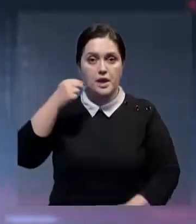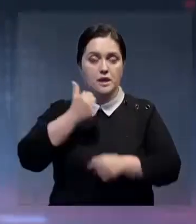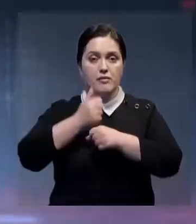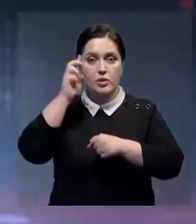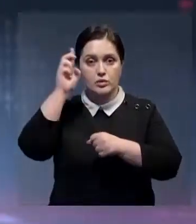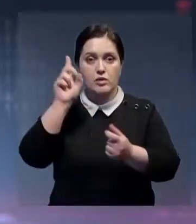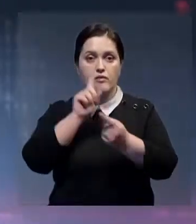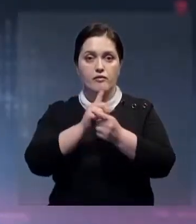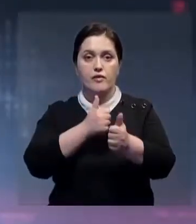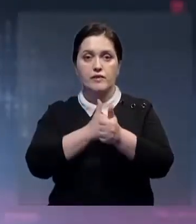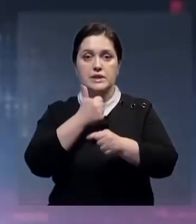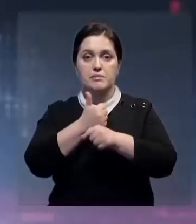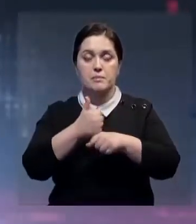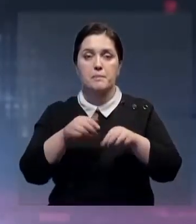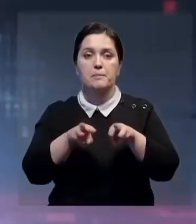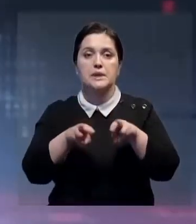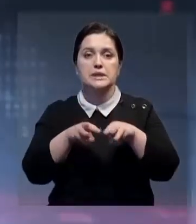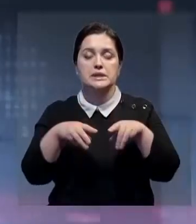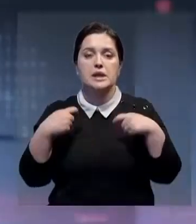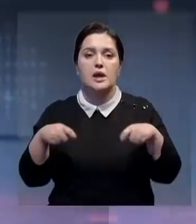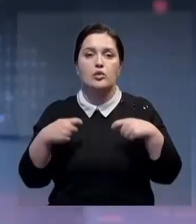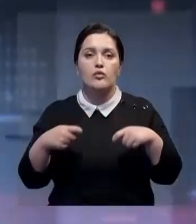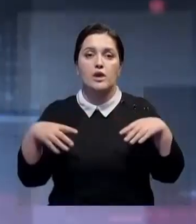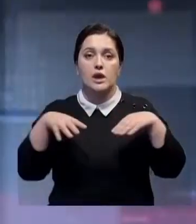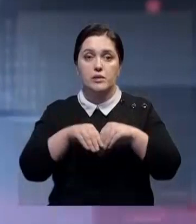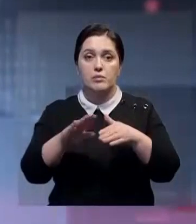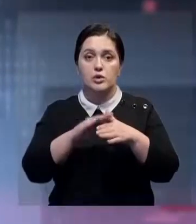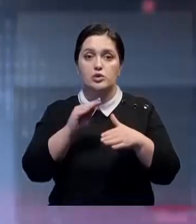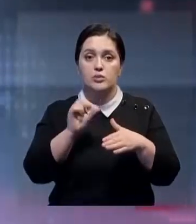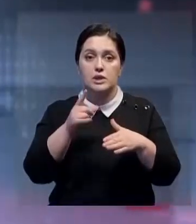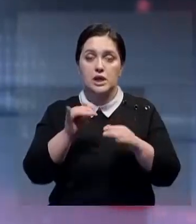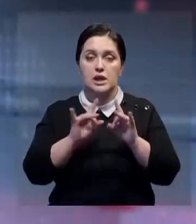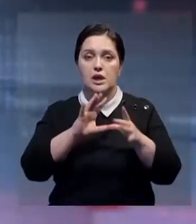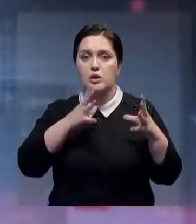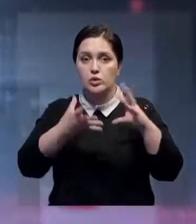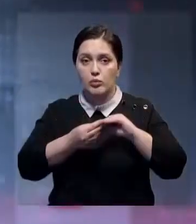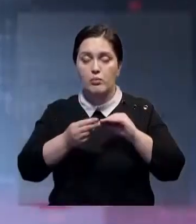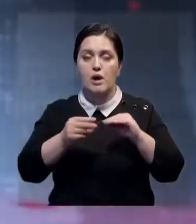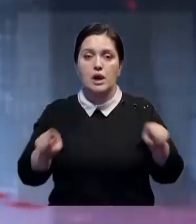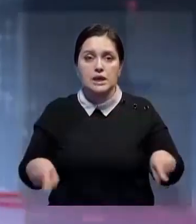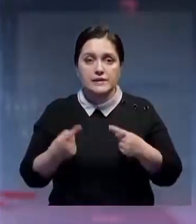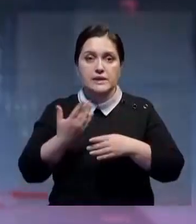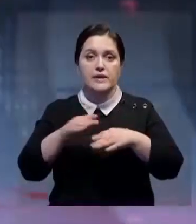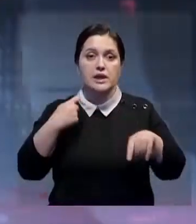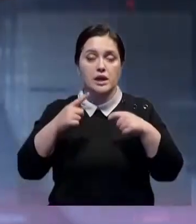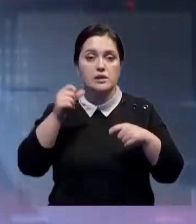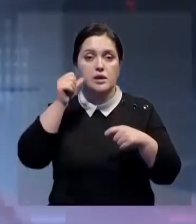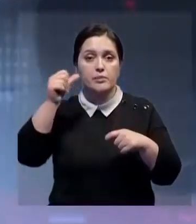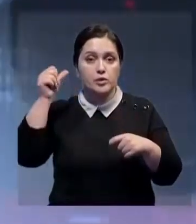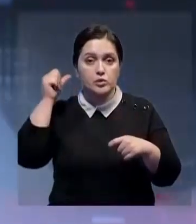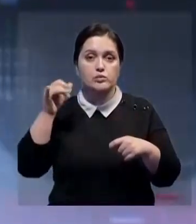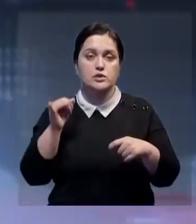с вице-премьером, министром торговли и интеграции. Серик Жумагарин рассказал об итогах развития сферы торговли за прошлый год и мерах,